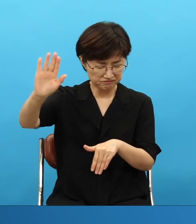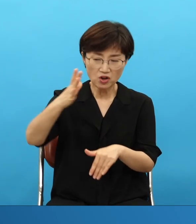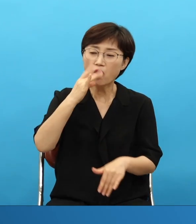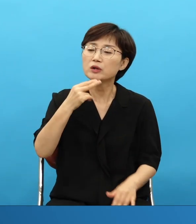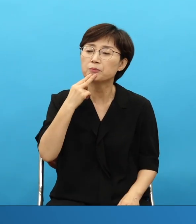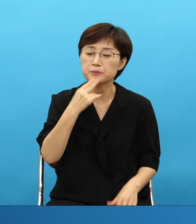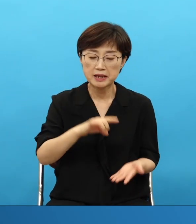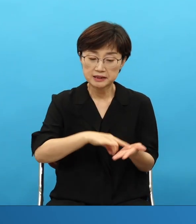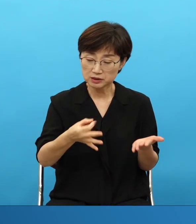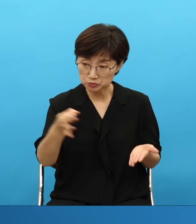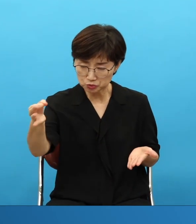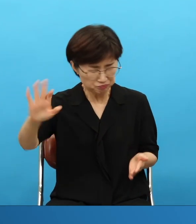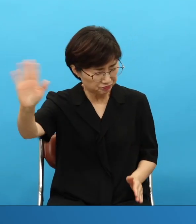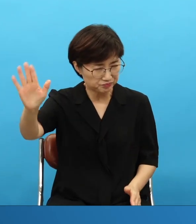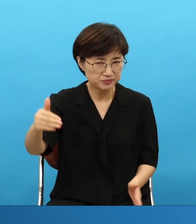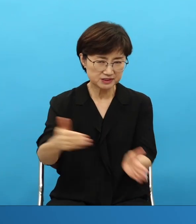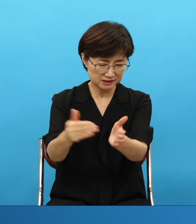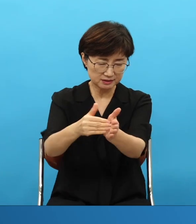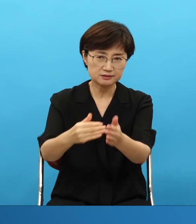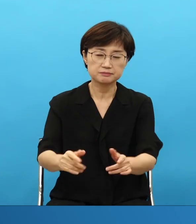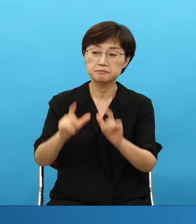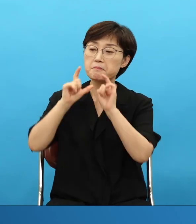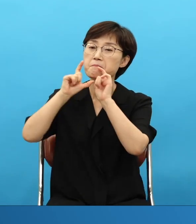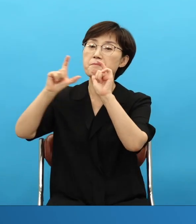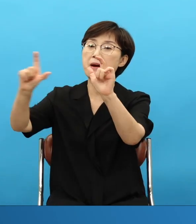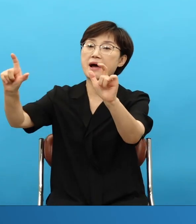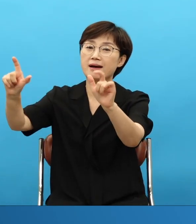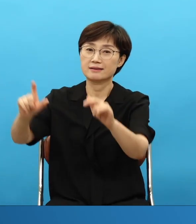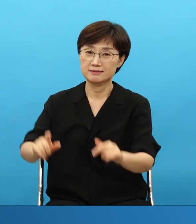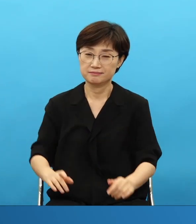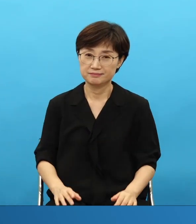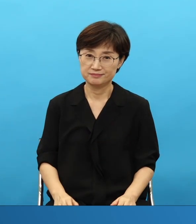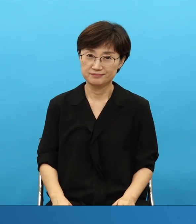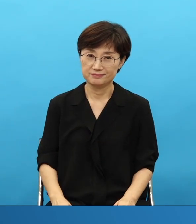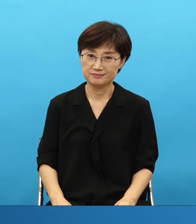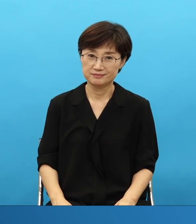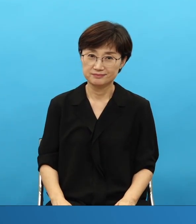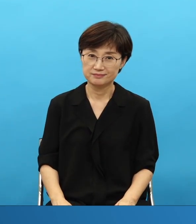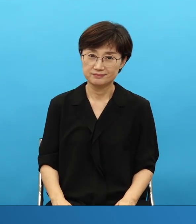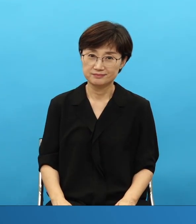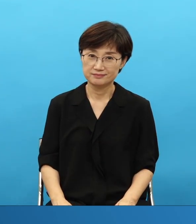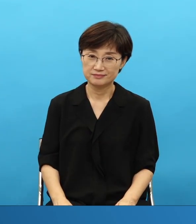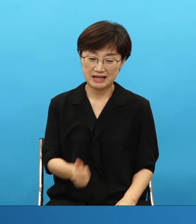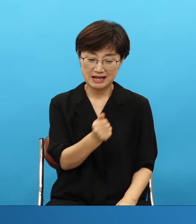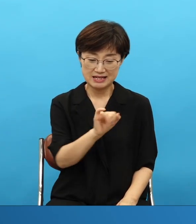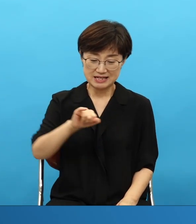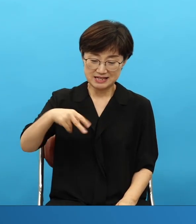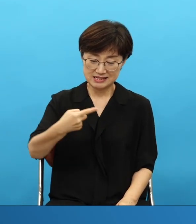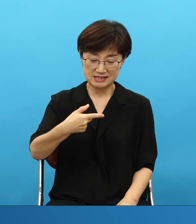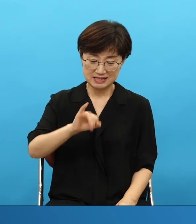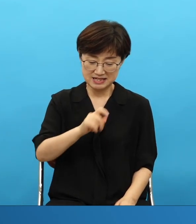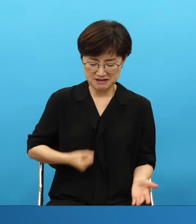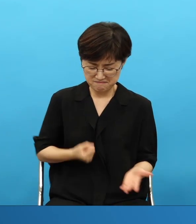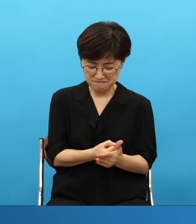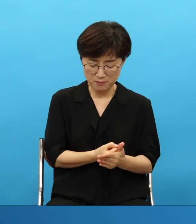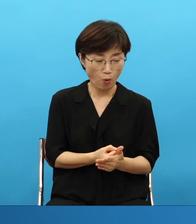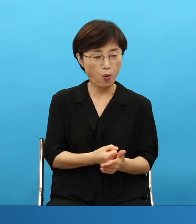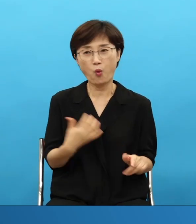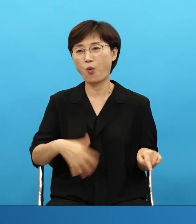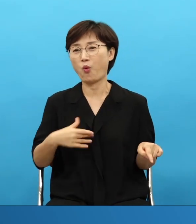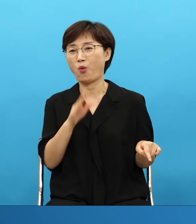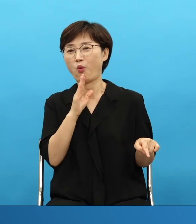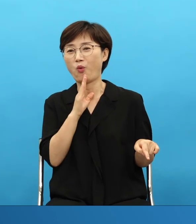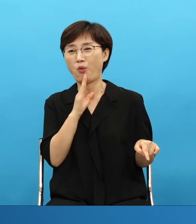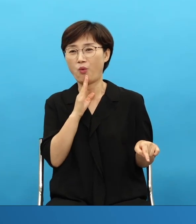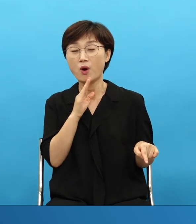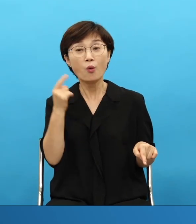Starting today, we cannot pay tribute to Assyria. 통보한 겁니다. He gave them that message. 히스기야 왕이 대단하죠. 다들 막